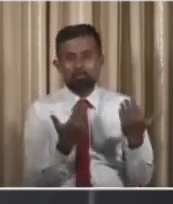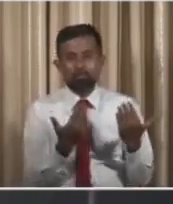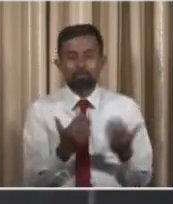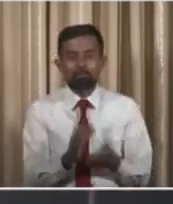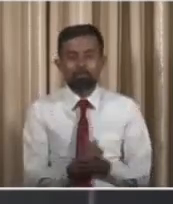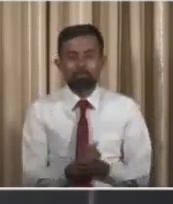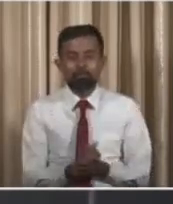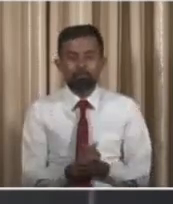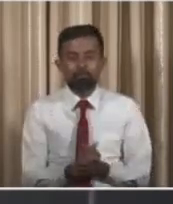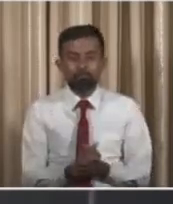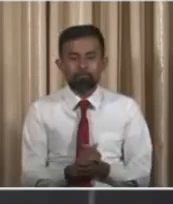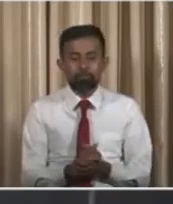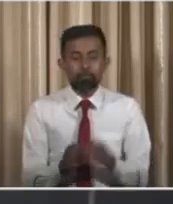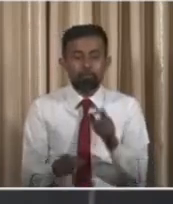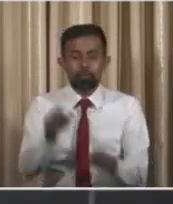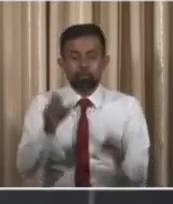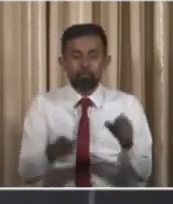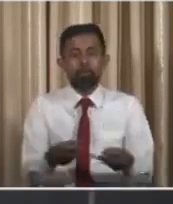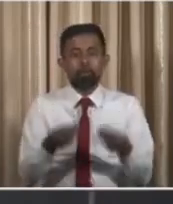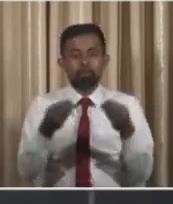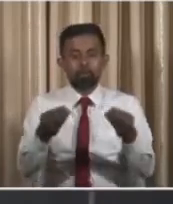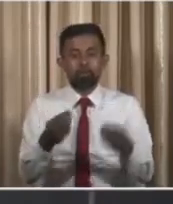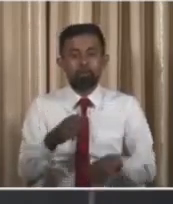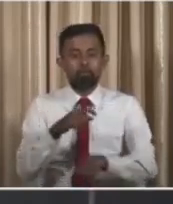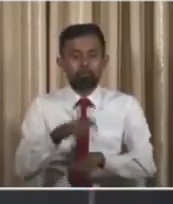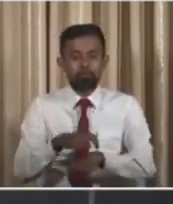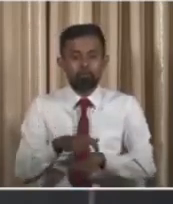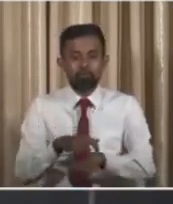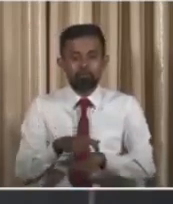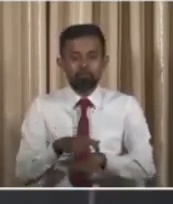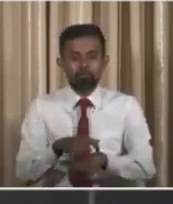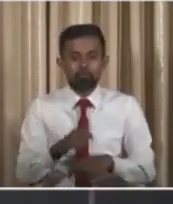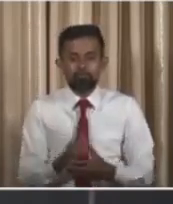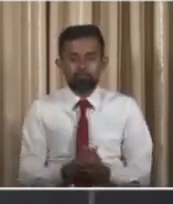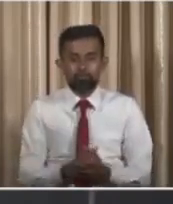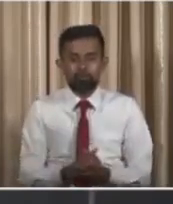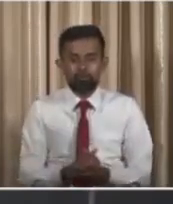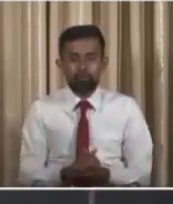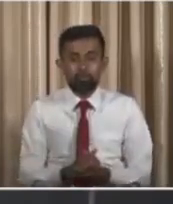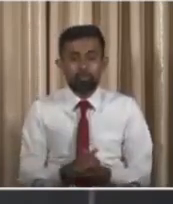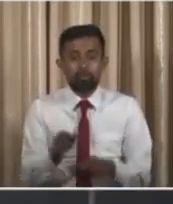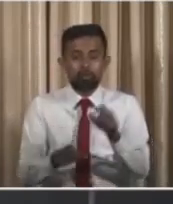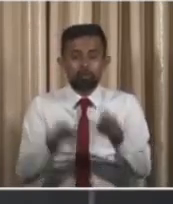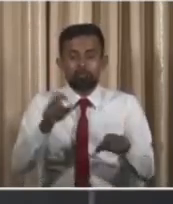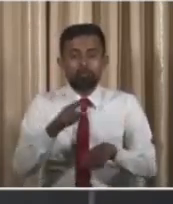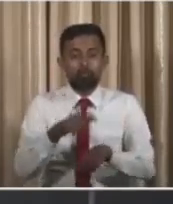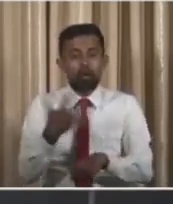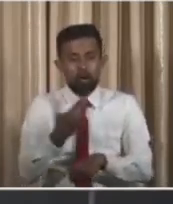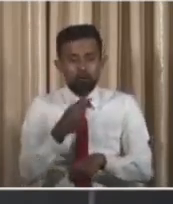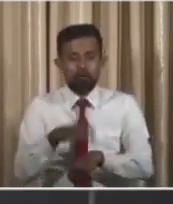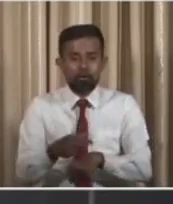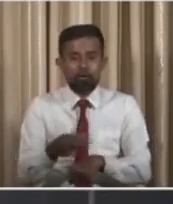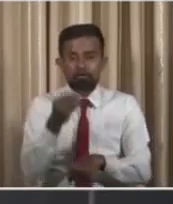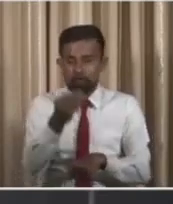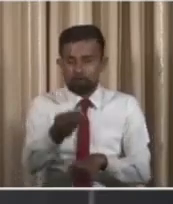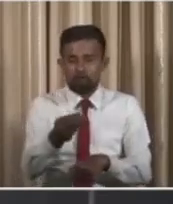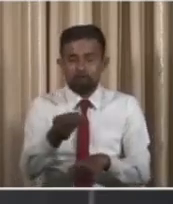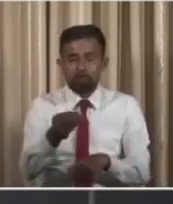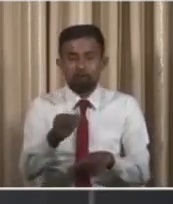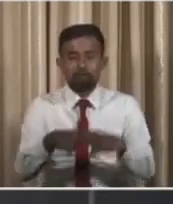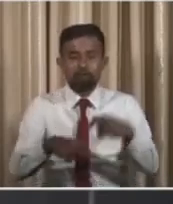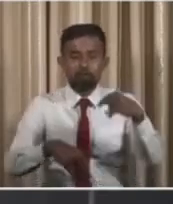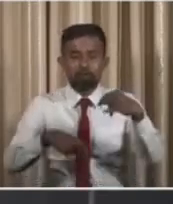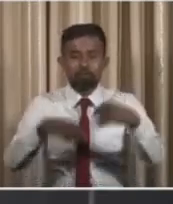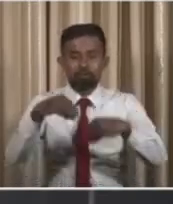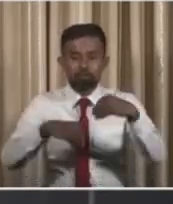ජනතාව. ඉතින් ජනතාවට දෙන්න අවස්ථාව අවසන් කරන් ගරු මන්ත්‍රීතුමා අවසන් කරනවා. ජනතාවට අවස්ථාව දෙන්න ජනමතයක්